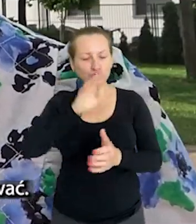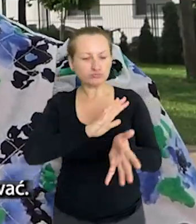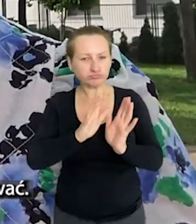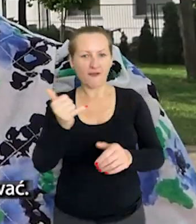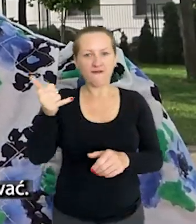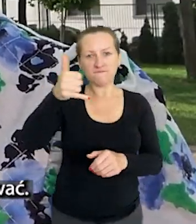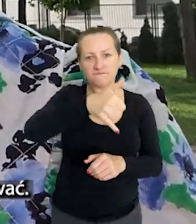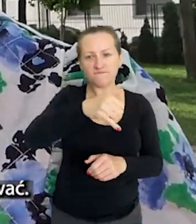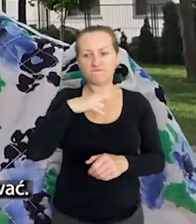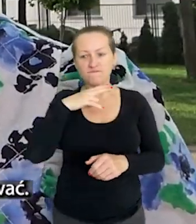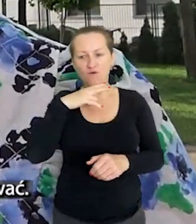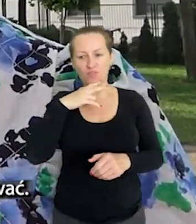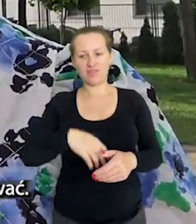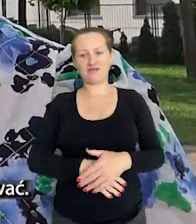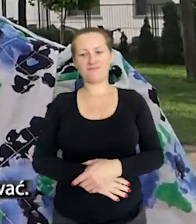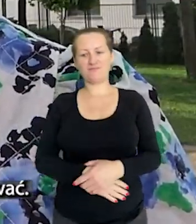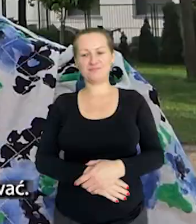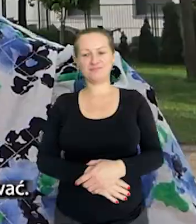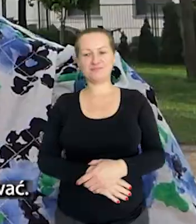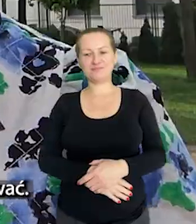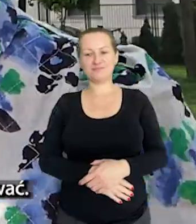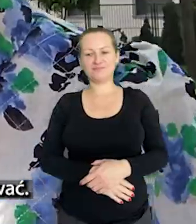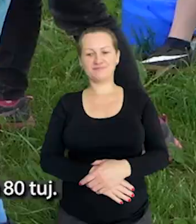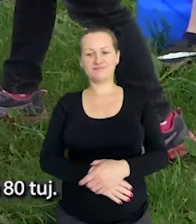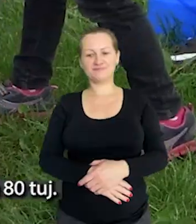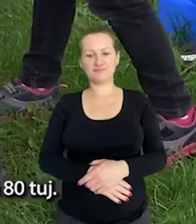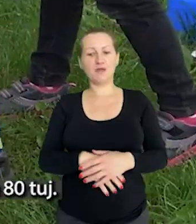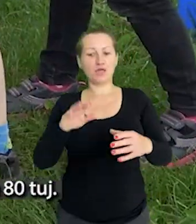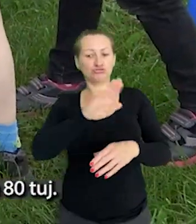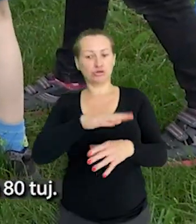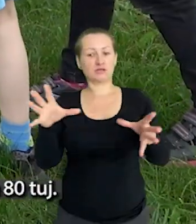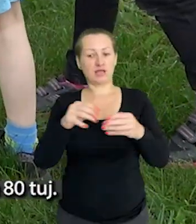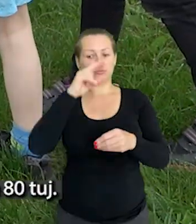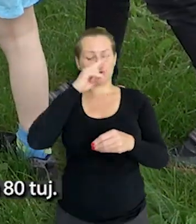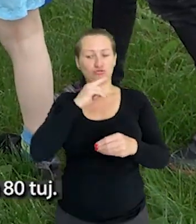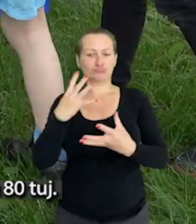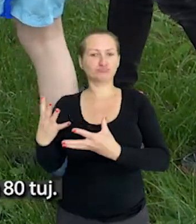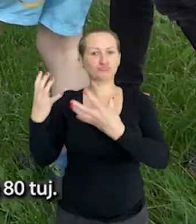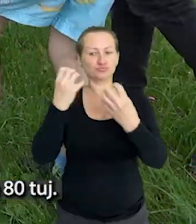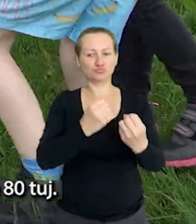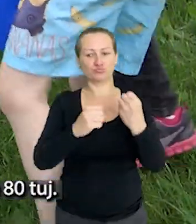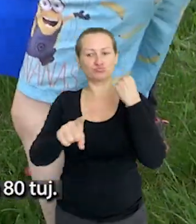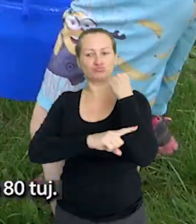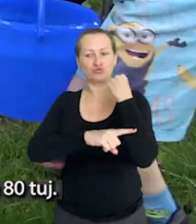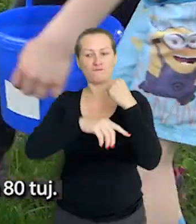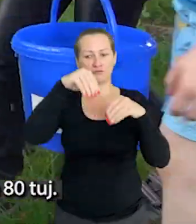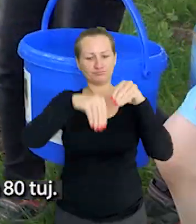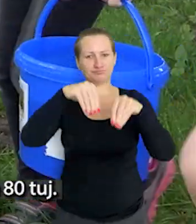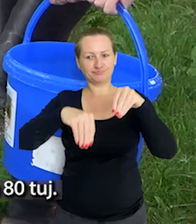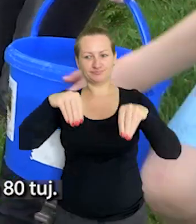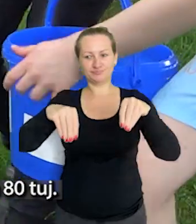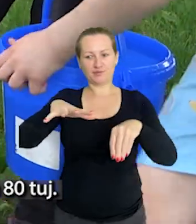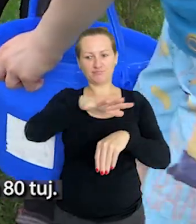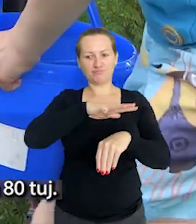tują, żeby mogło ją pielęgnować. Dzieci wraz z rodzicami przyniosły i posadziły w ogrodzie